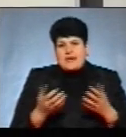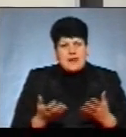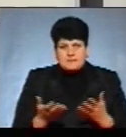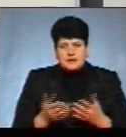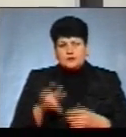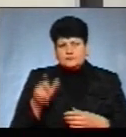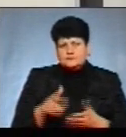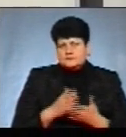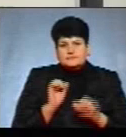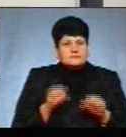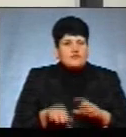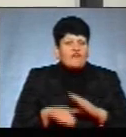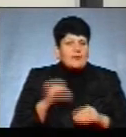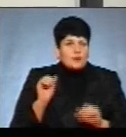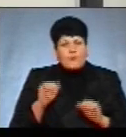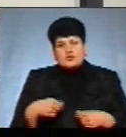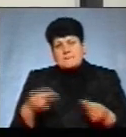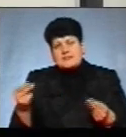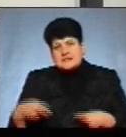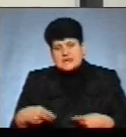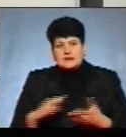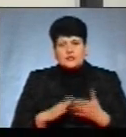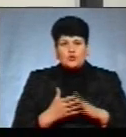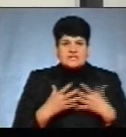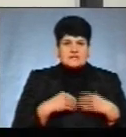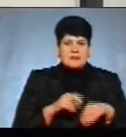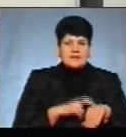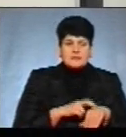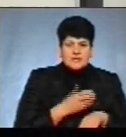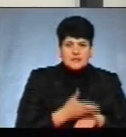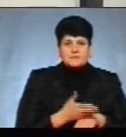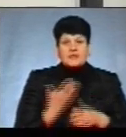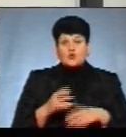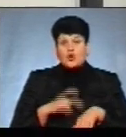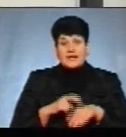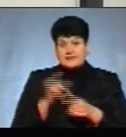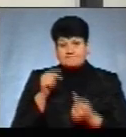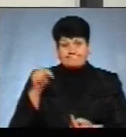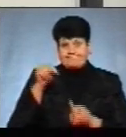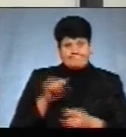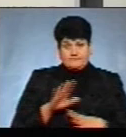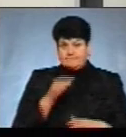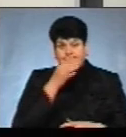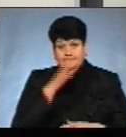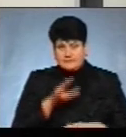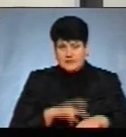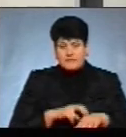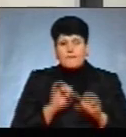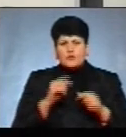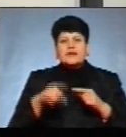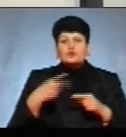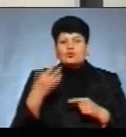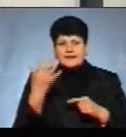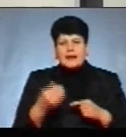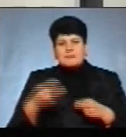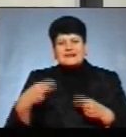проблема. Пацієнт має право вибору, він може підписати декларацію сімейним лікарем. Далі, якщо лікар йому не підійшов, він може через буквально